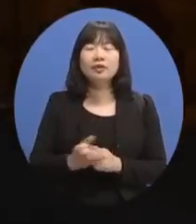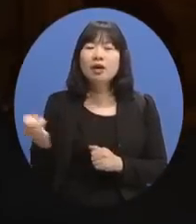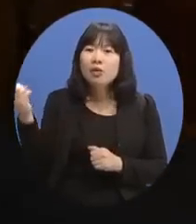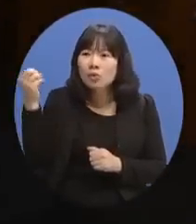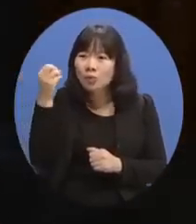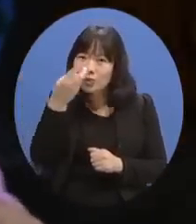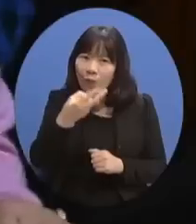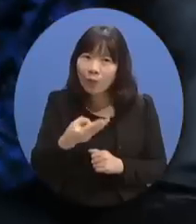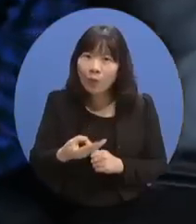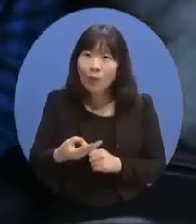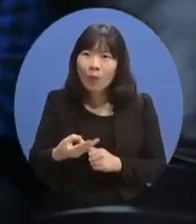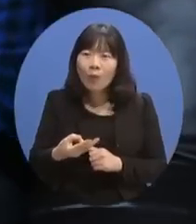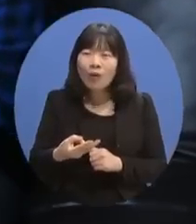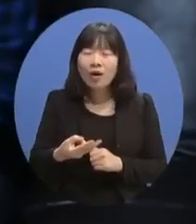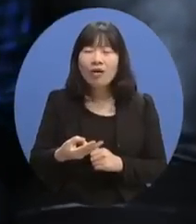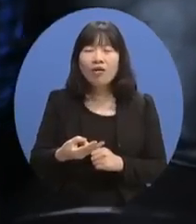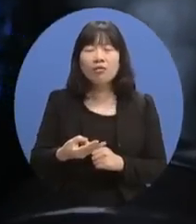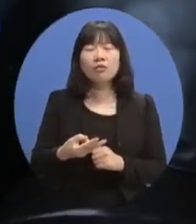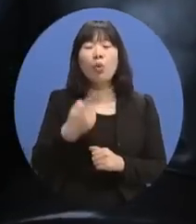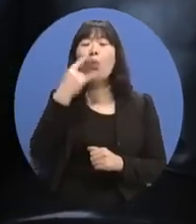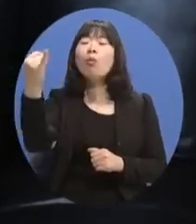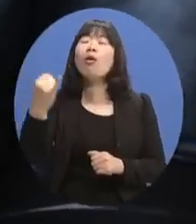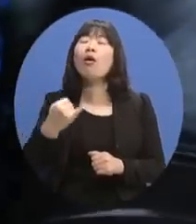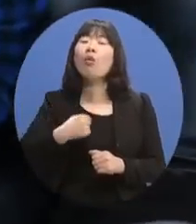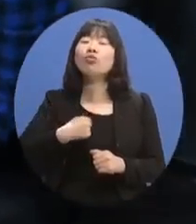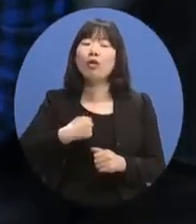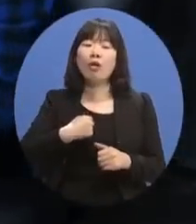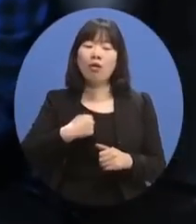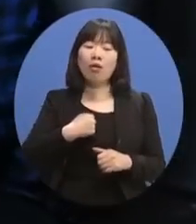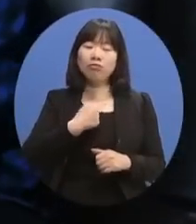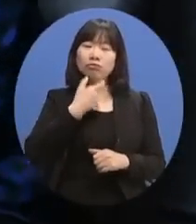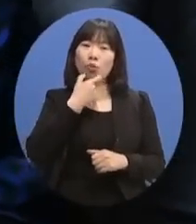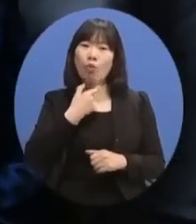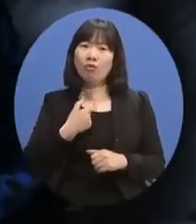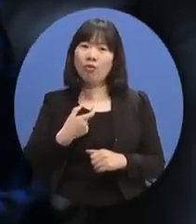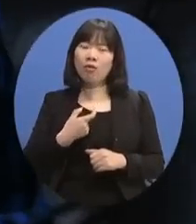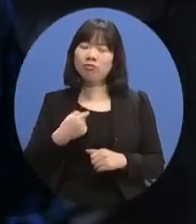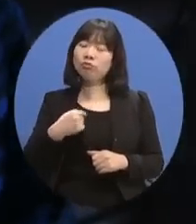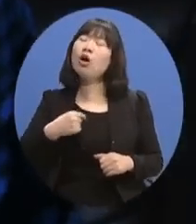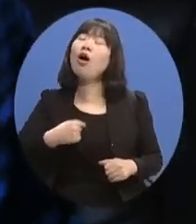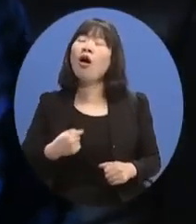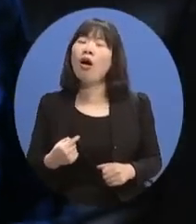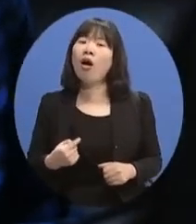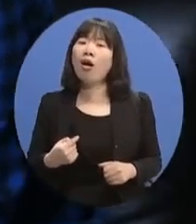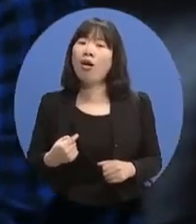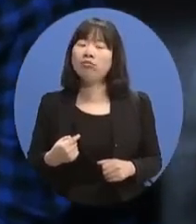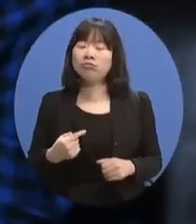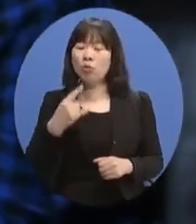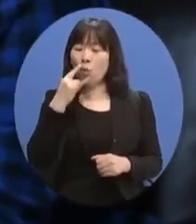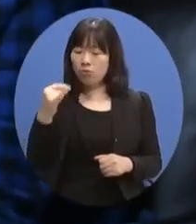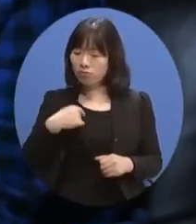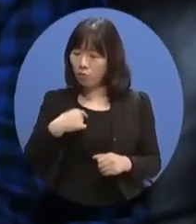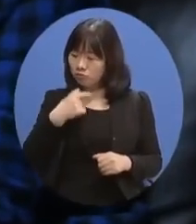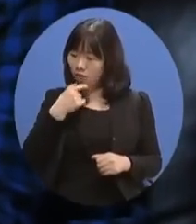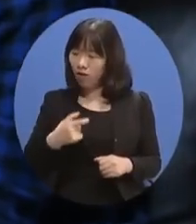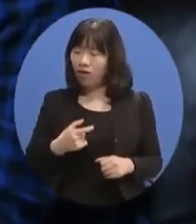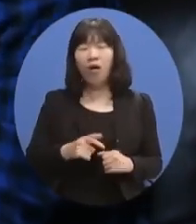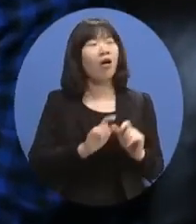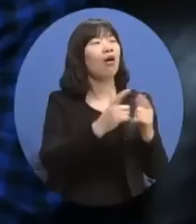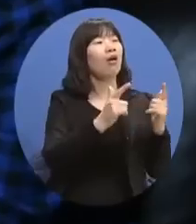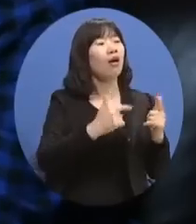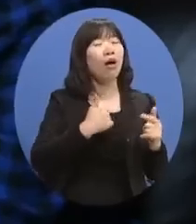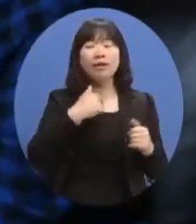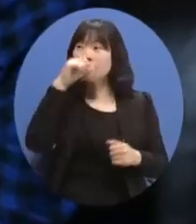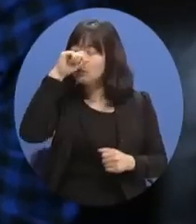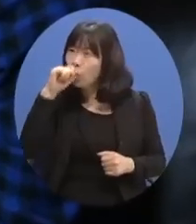게다가 내 싫어해? 응? 내 싫어해? 뭘 싫어해? 나. 너 싫어하냐고? 아니 안 싫어하는데.